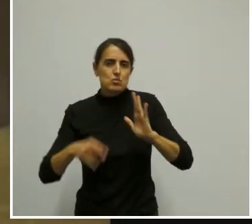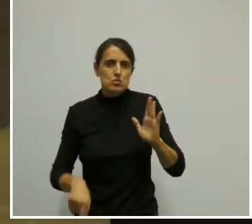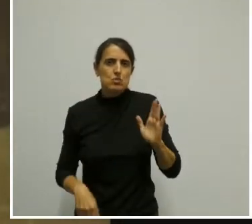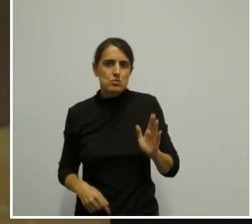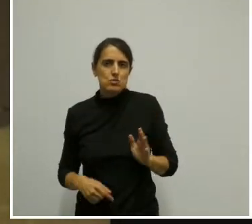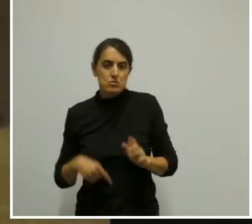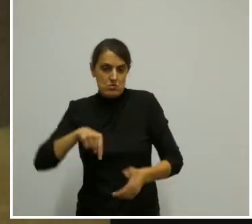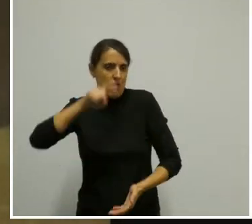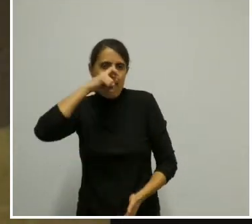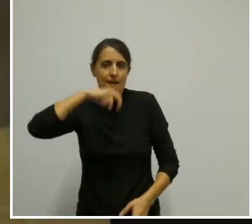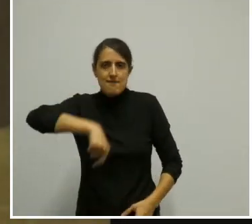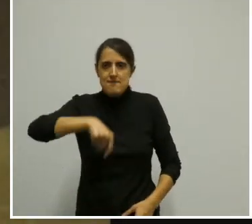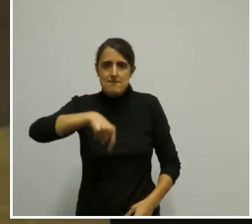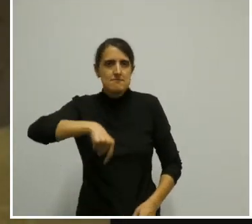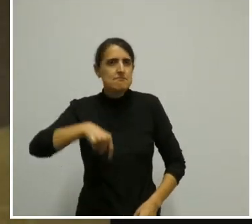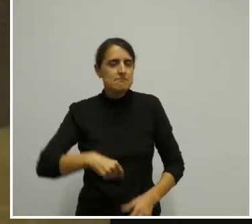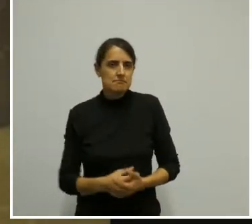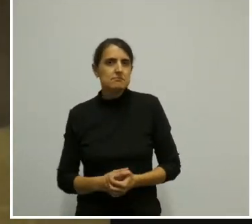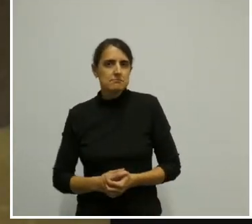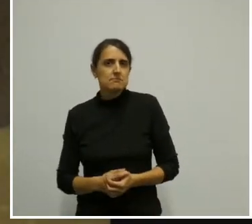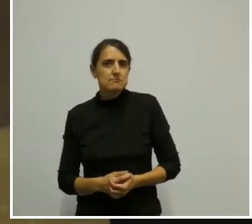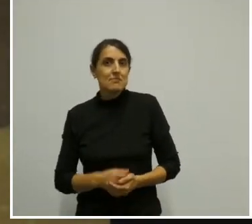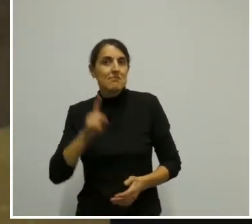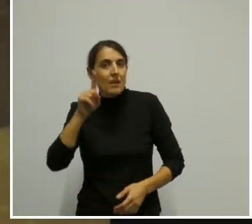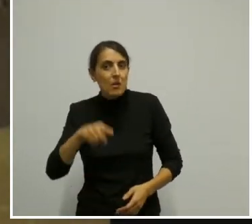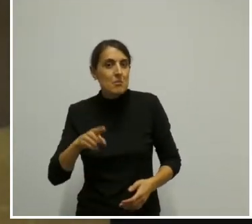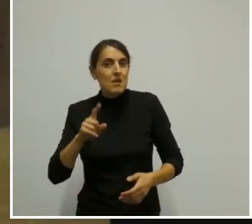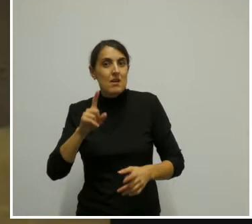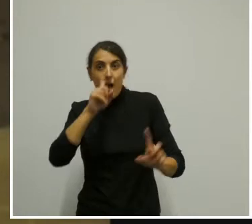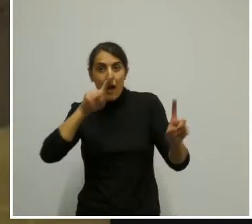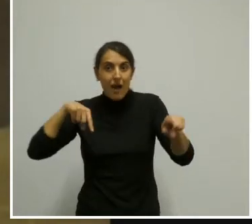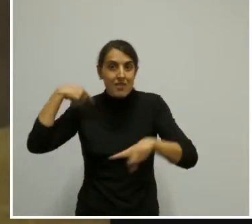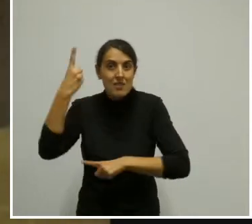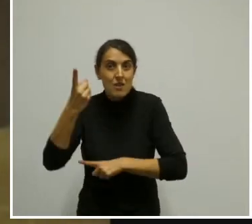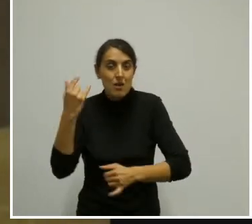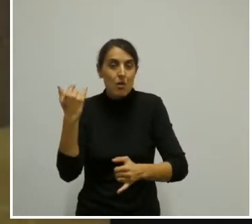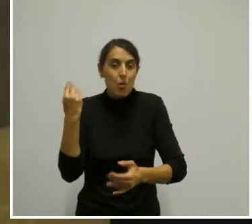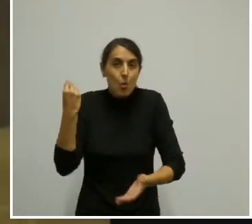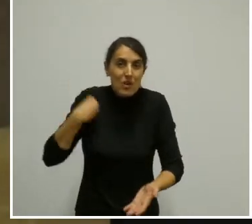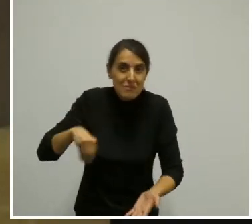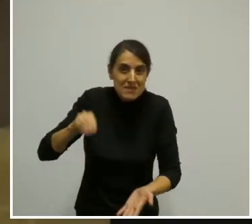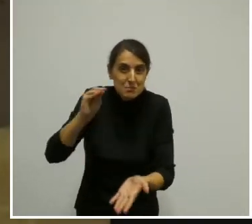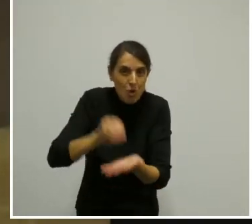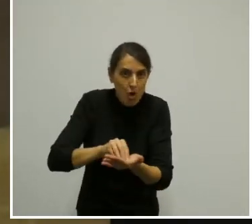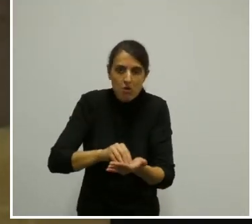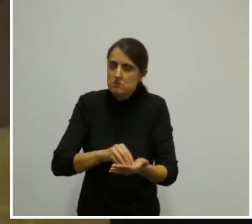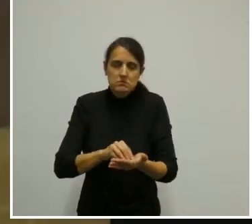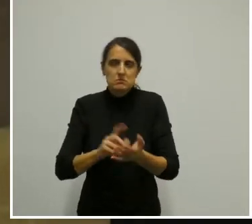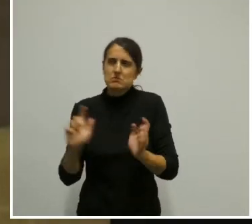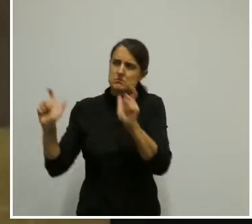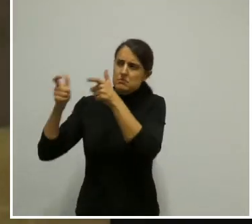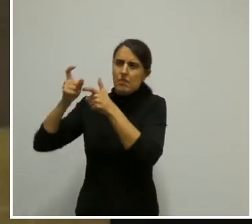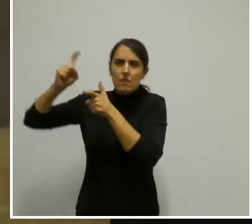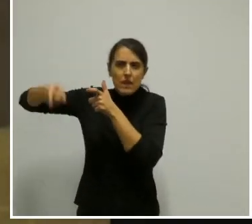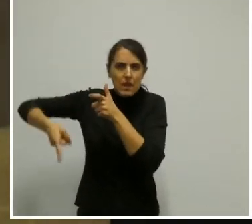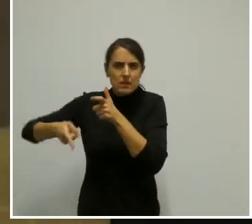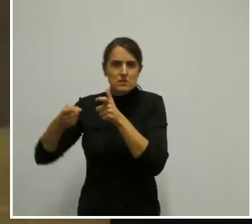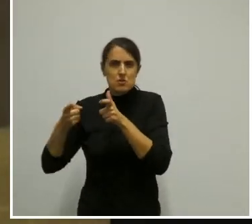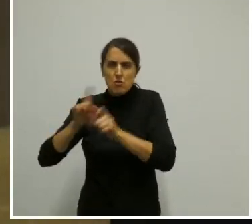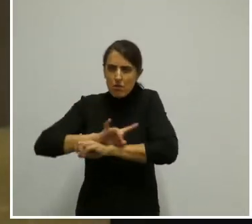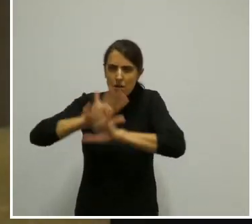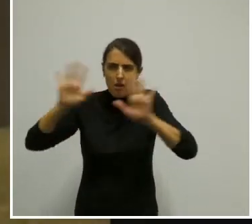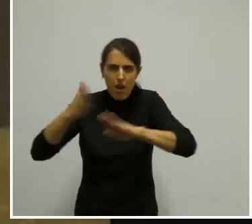aquest curs i sobretot que a la preinscripció del proper curs no passi. Que es reuneixin amb les direccions, que estigui tot